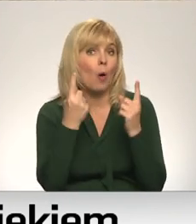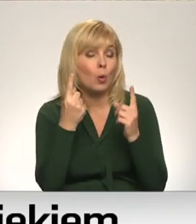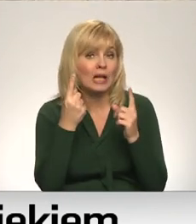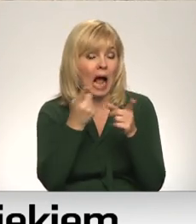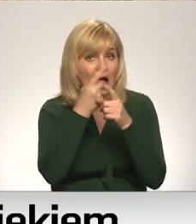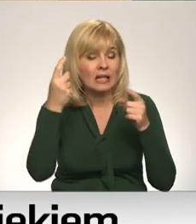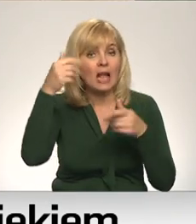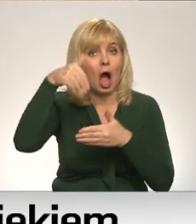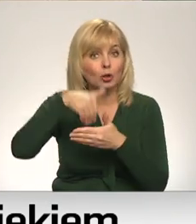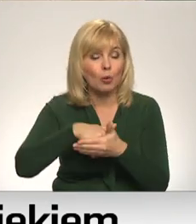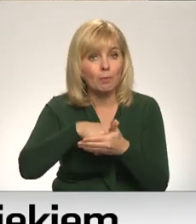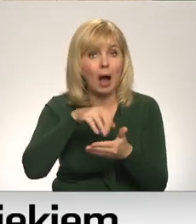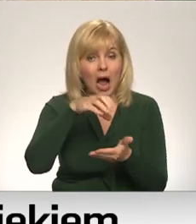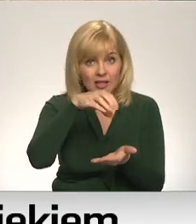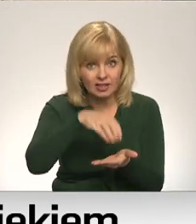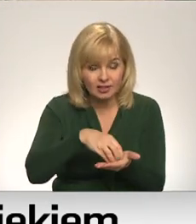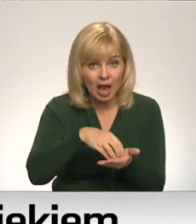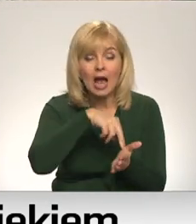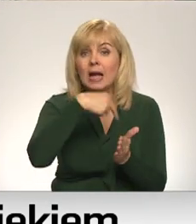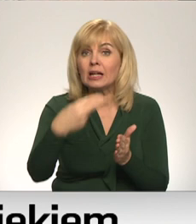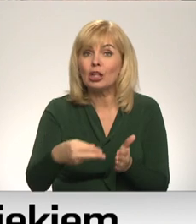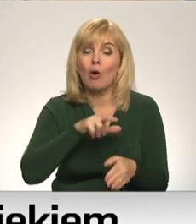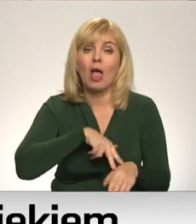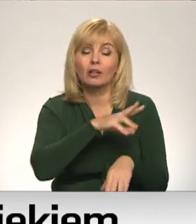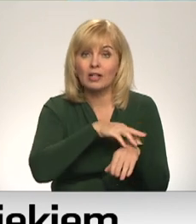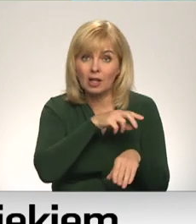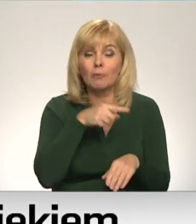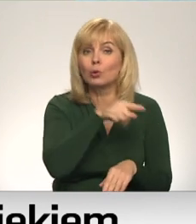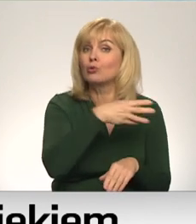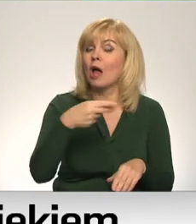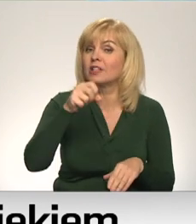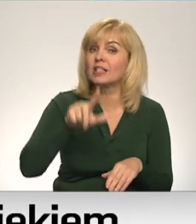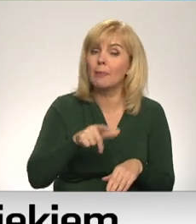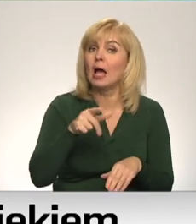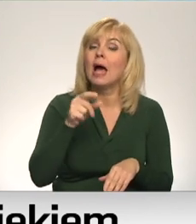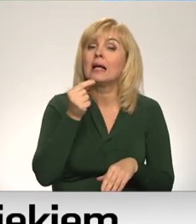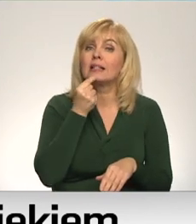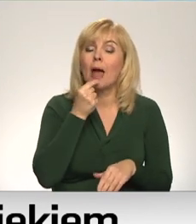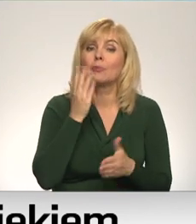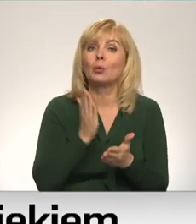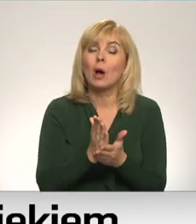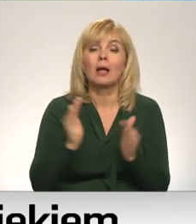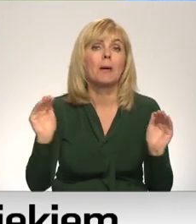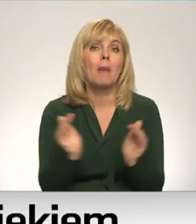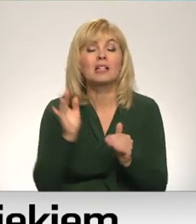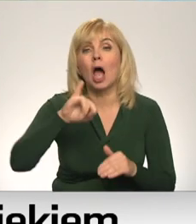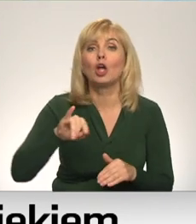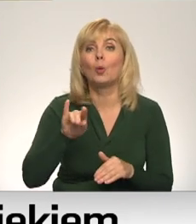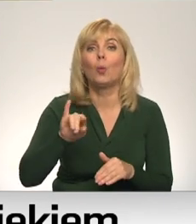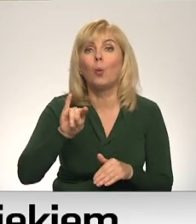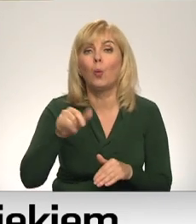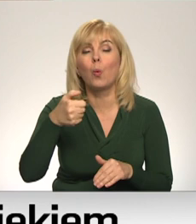datubāzi par kritušajiem latviešu strēlniekiem 1917. Gada septembrī notikušajā mazās Jūglas kaujā. Par